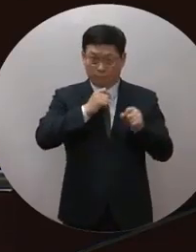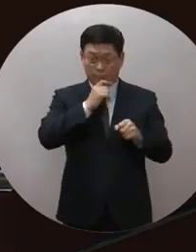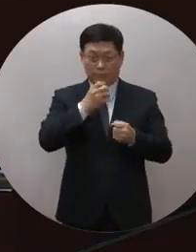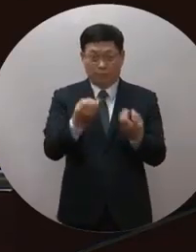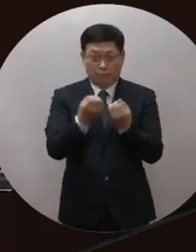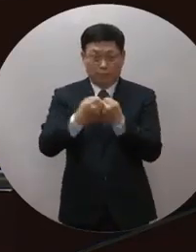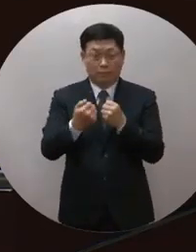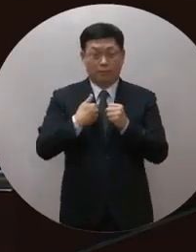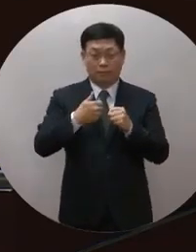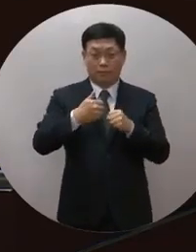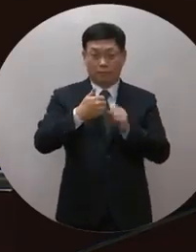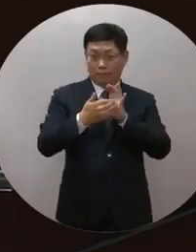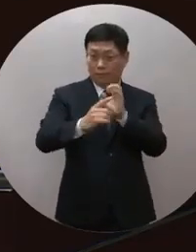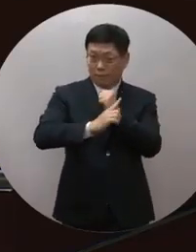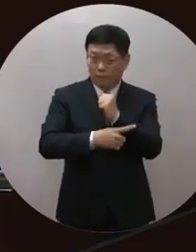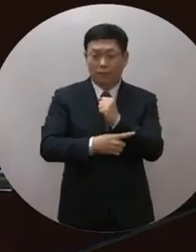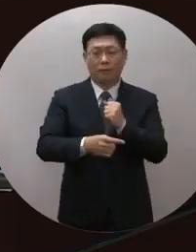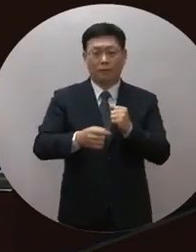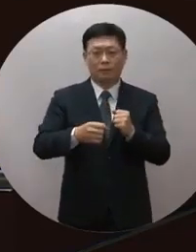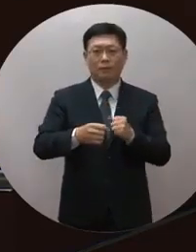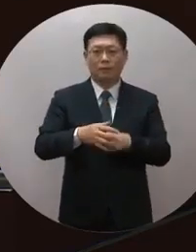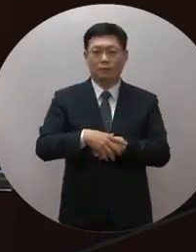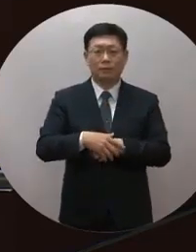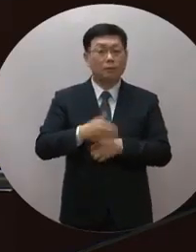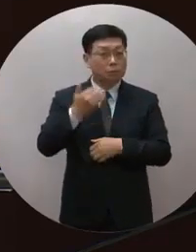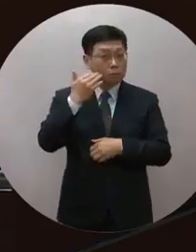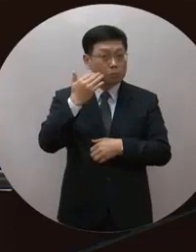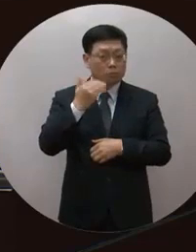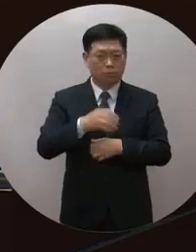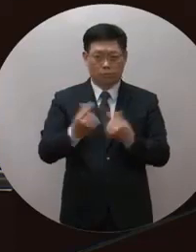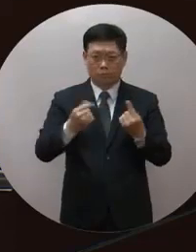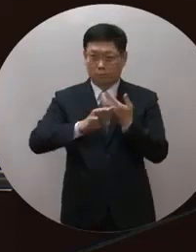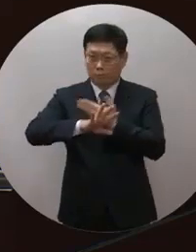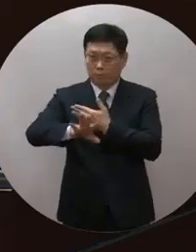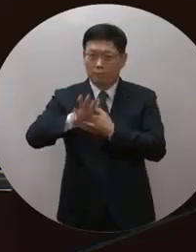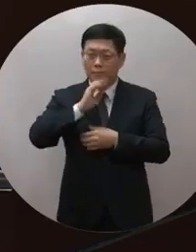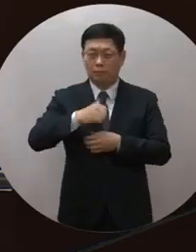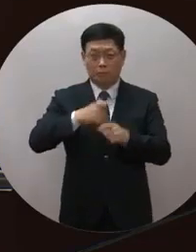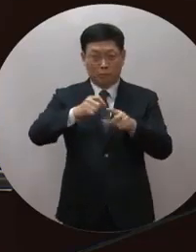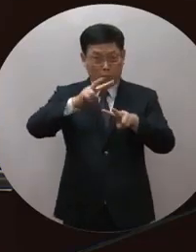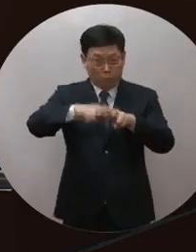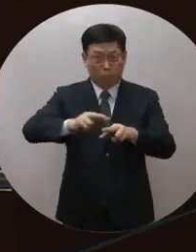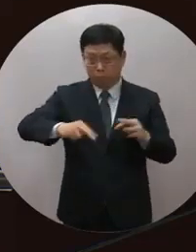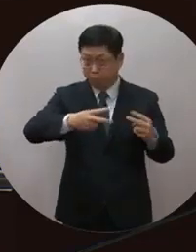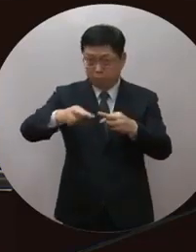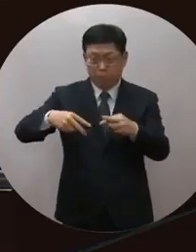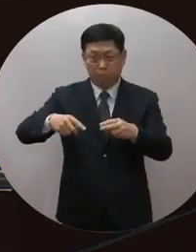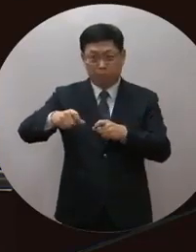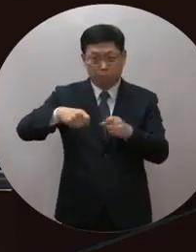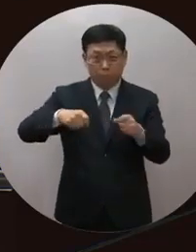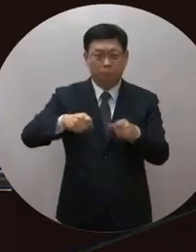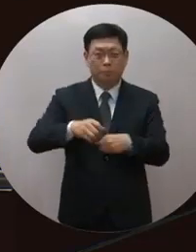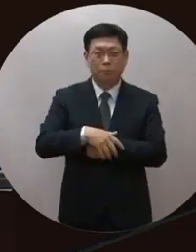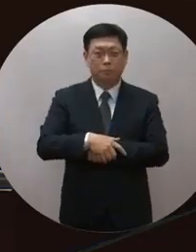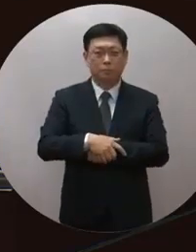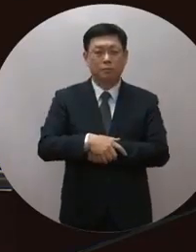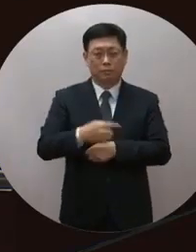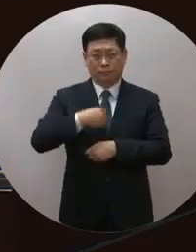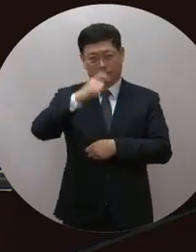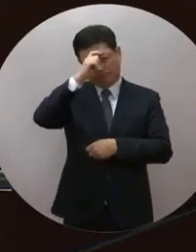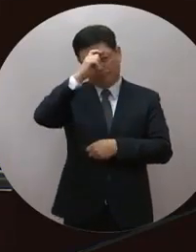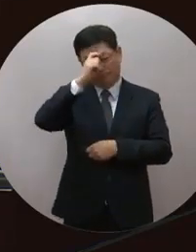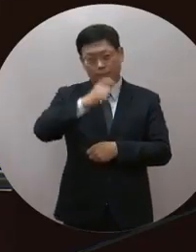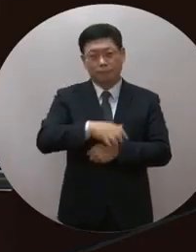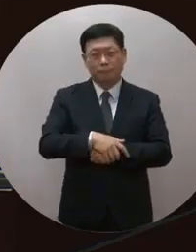定以缓济急，待对于相关的公共建设各方面，我们也希